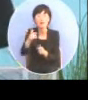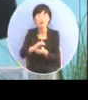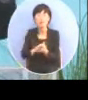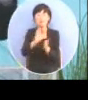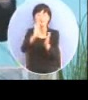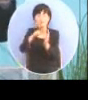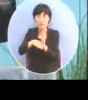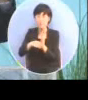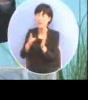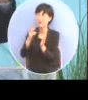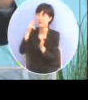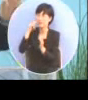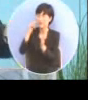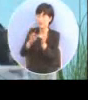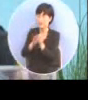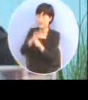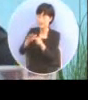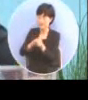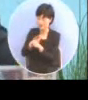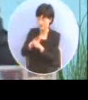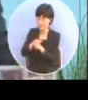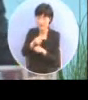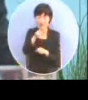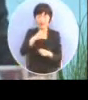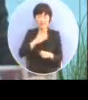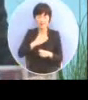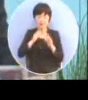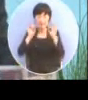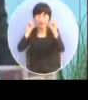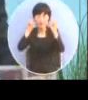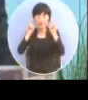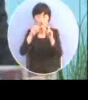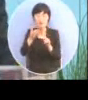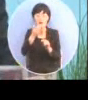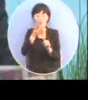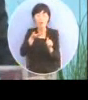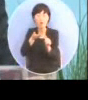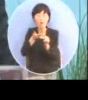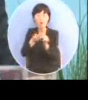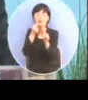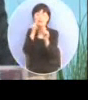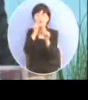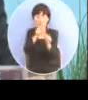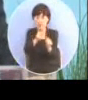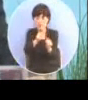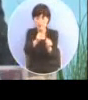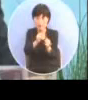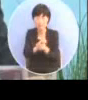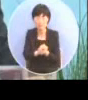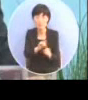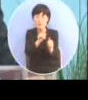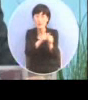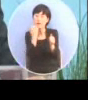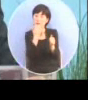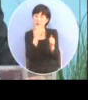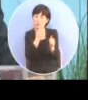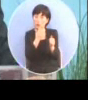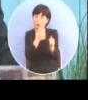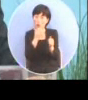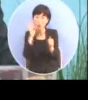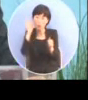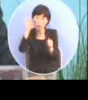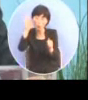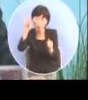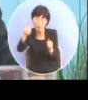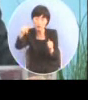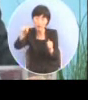Cũng giống như là Chúa tìm đến Phi-rơ, ngươi yêu ta chăng, và Chúa cho Phi-rơ một cái sứ mệnh hãy chặt chiến ta. Và Phi-rơ đã được